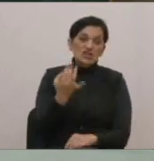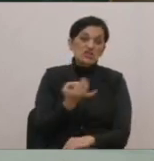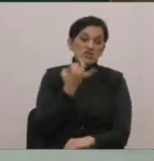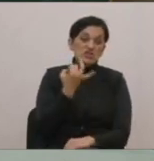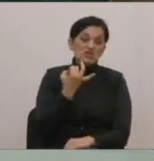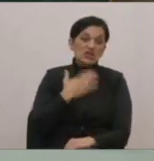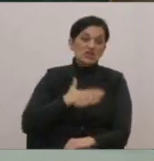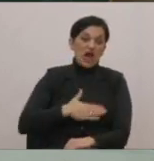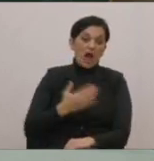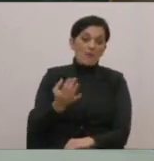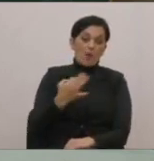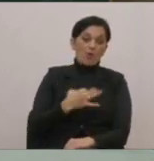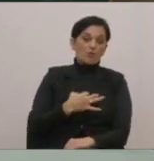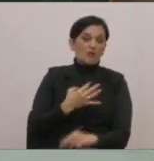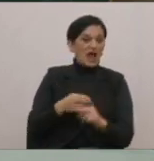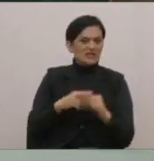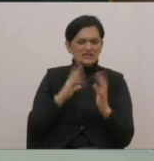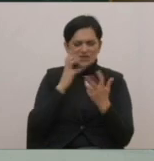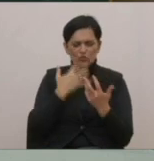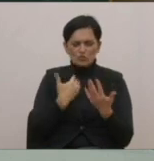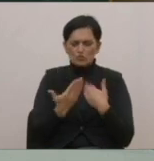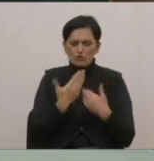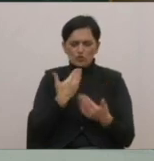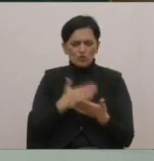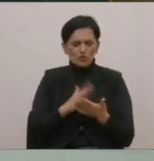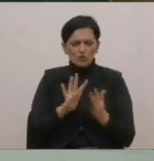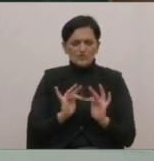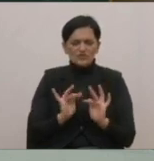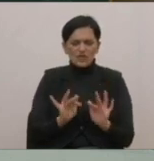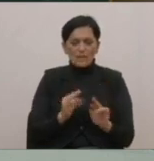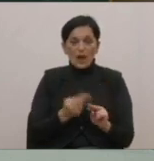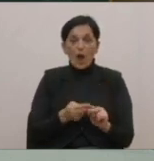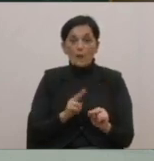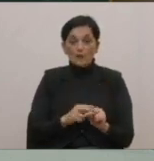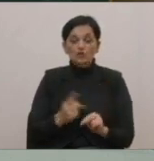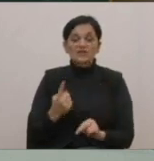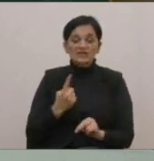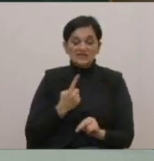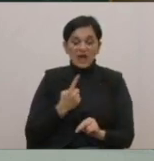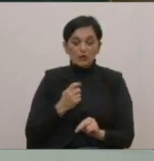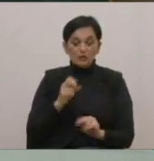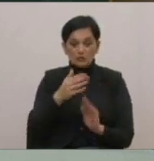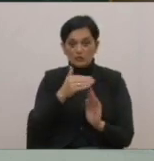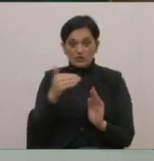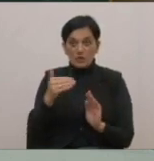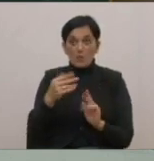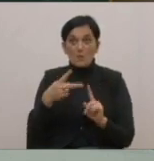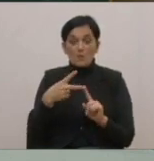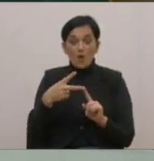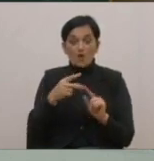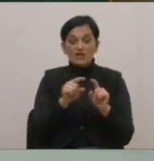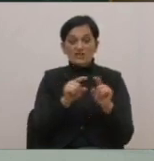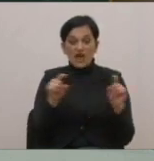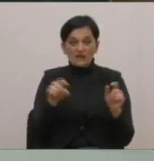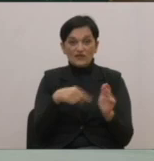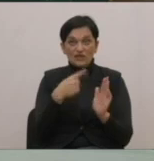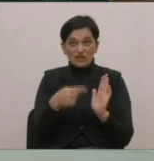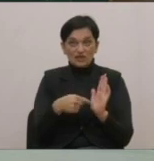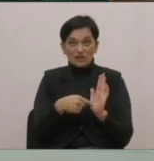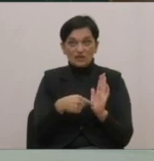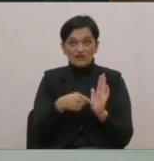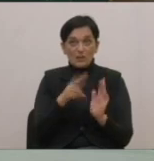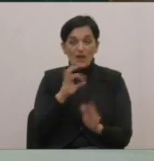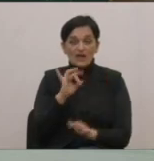damic, makopil, te sarari, seriozul, miligoma. Sakvis mi mar, damitom, da, el odată, vreți să mă detalați, mi-o retau, tam, kitva, tu aris,